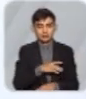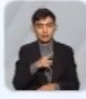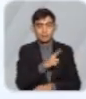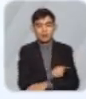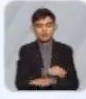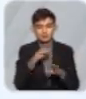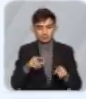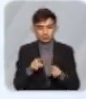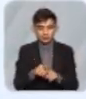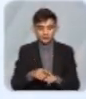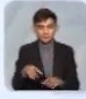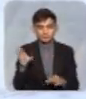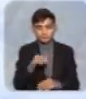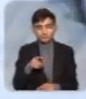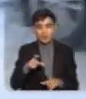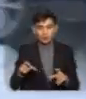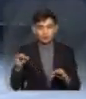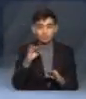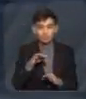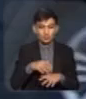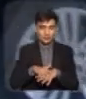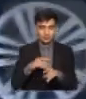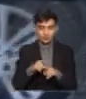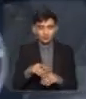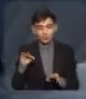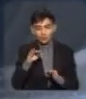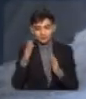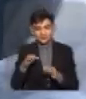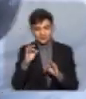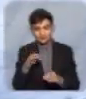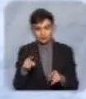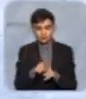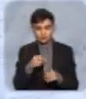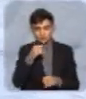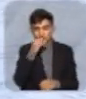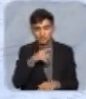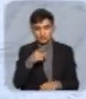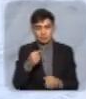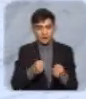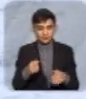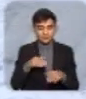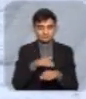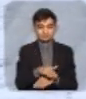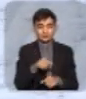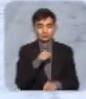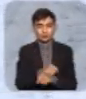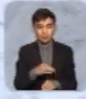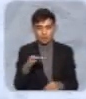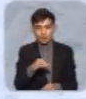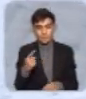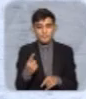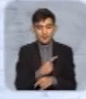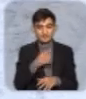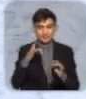секілді мекемелерге келетін жұрттың жайын айтудың өзі артық секілді. Міне, жол шетіндегі көлік қоятын орын алғашқы